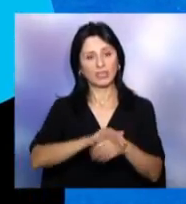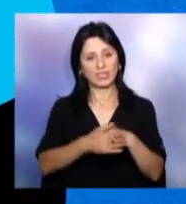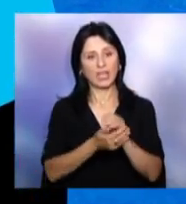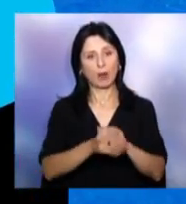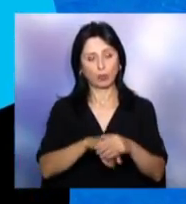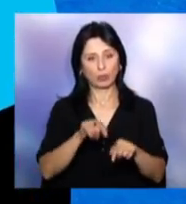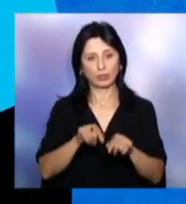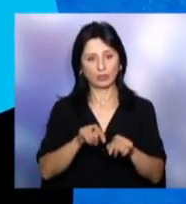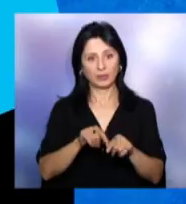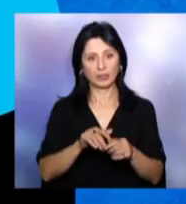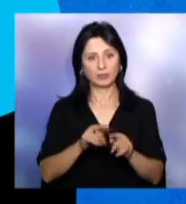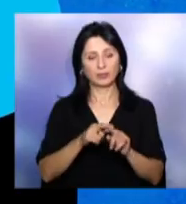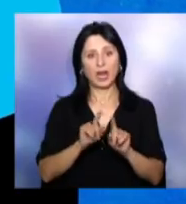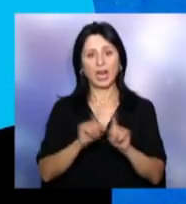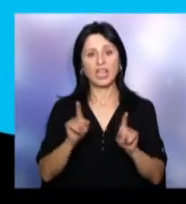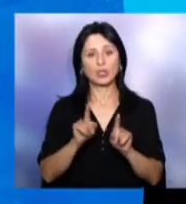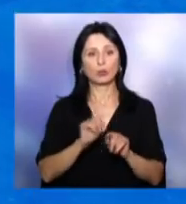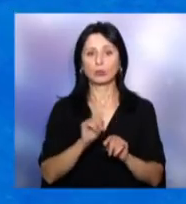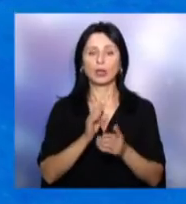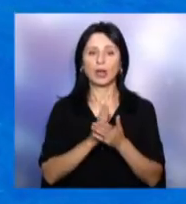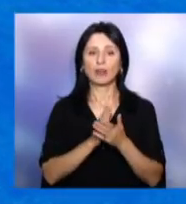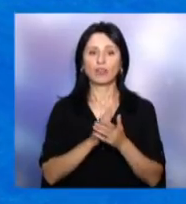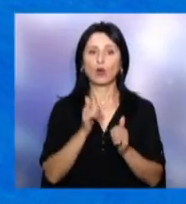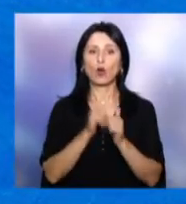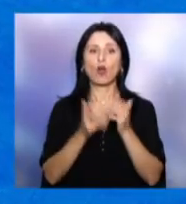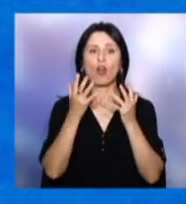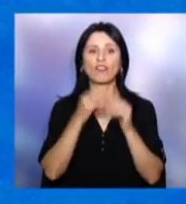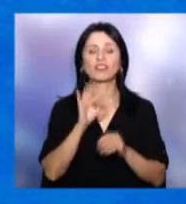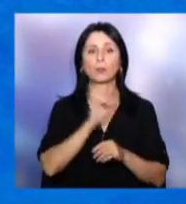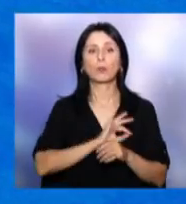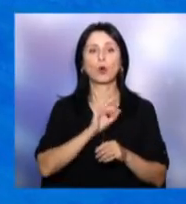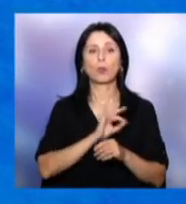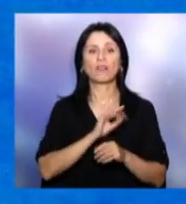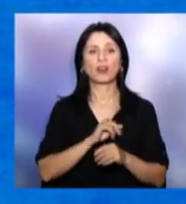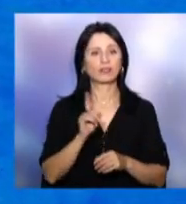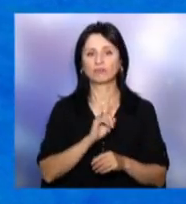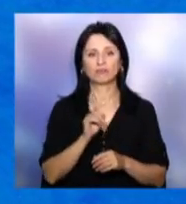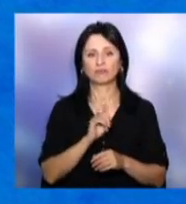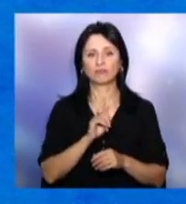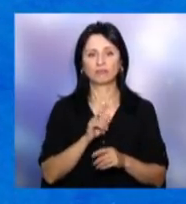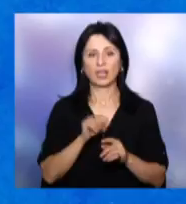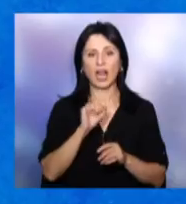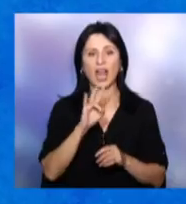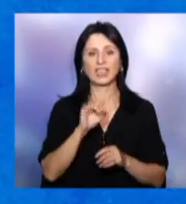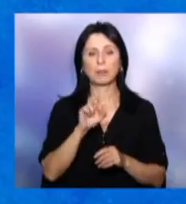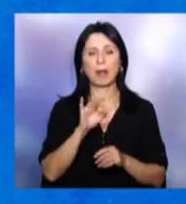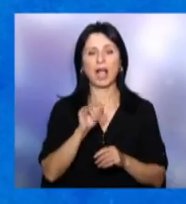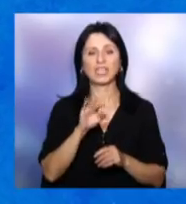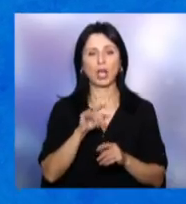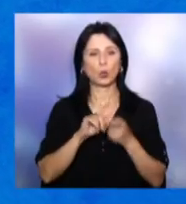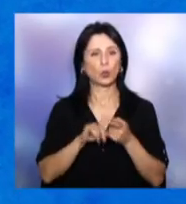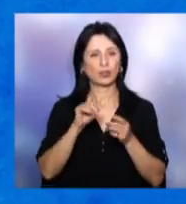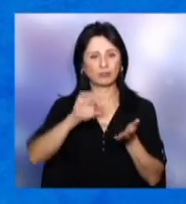საპონი. განსაკუთრებული მითითება. ყოველდღიური მოხმარებისთვის არ გამოიყენოთ ანტიბაქტერიული